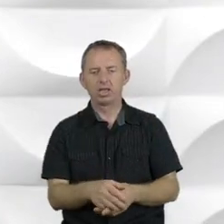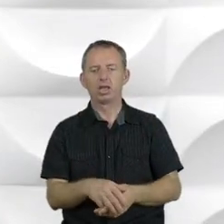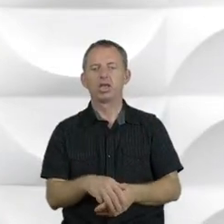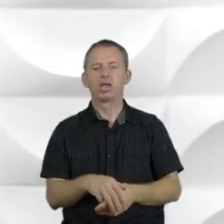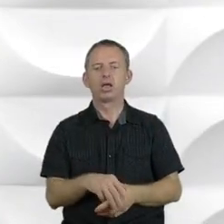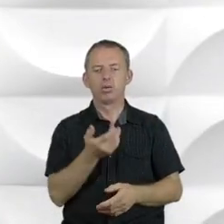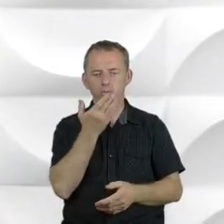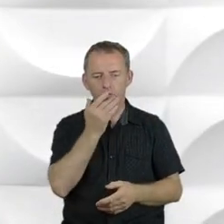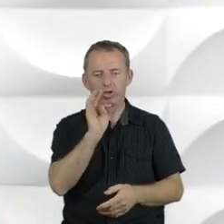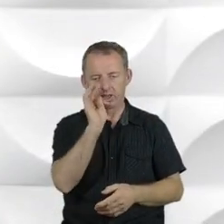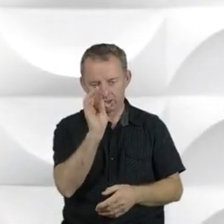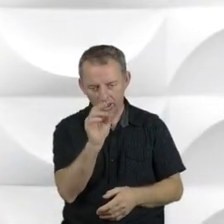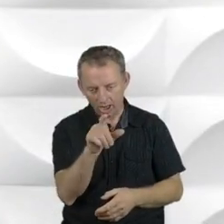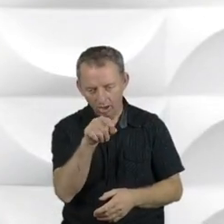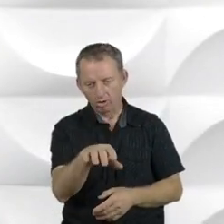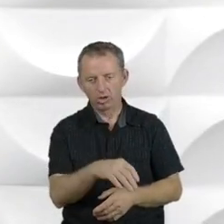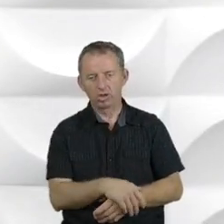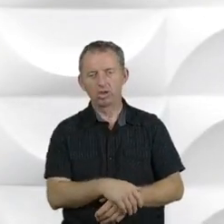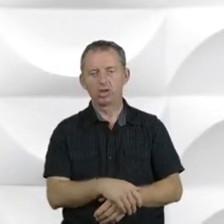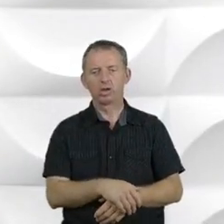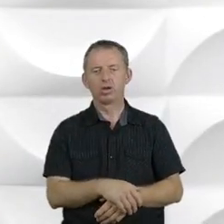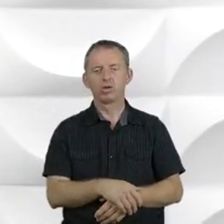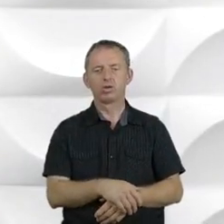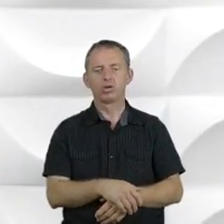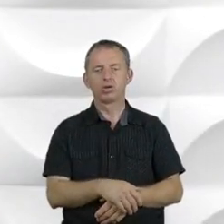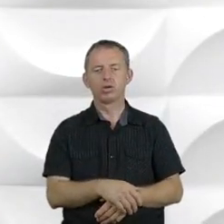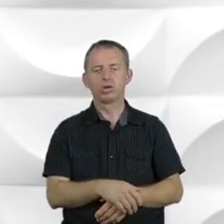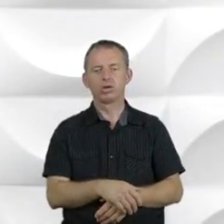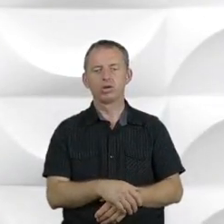legitymuje się taką